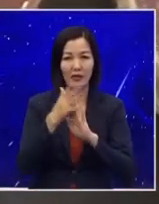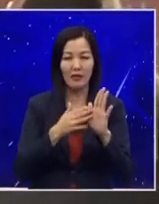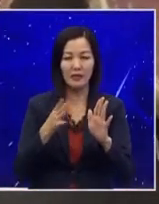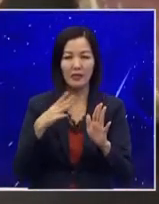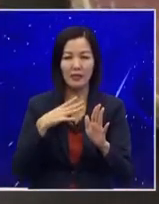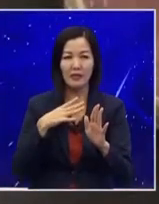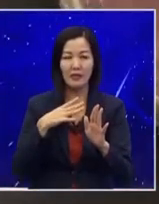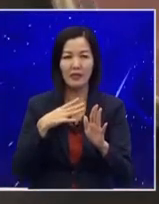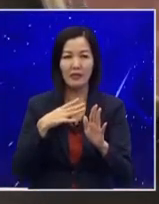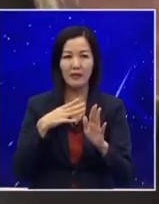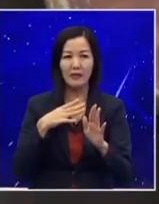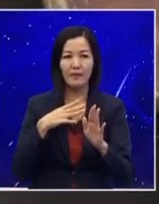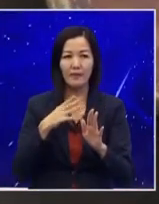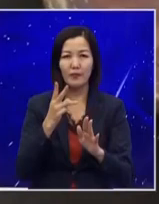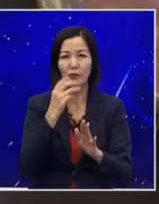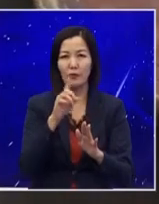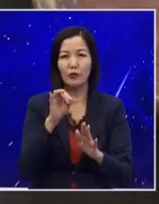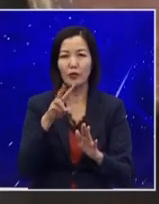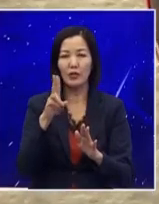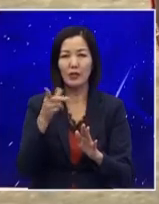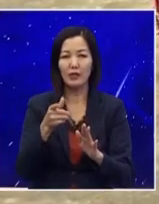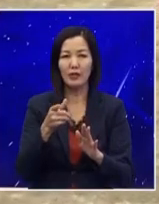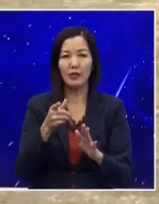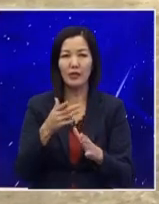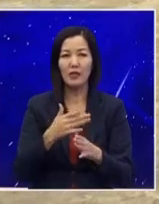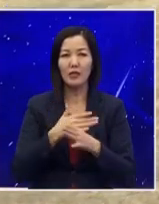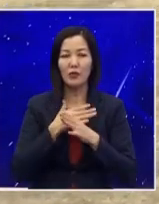кәжеке-жек көрсетеміз. Мынау үзеңгі.